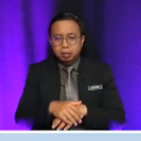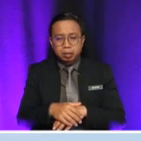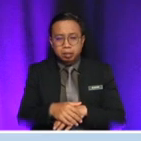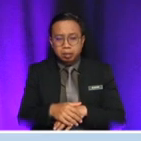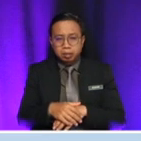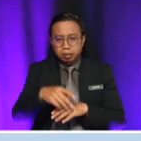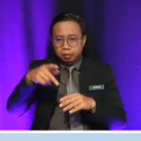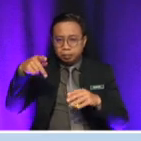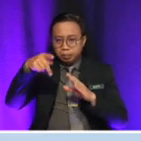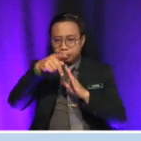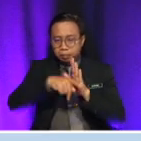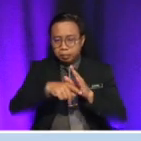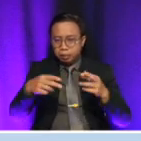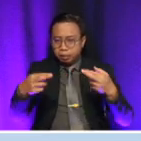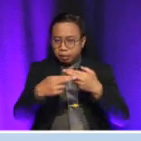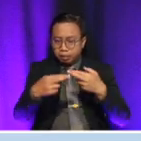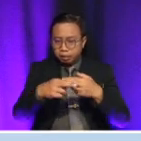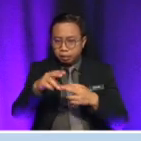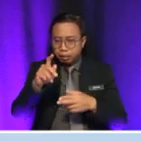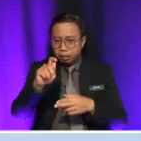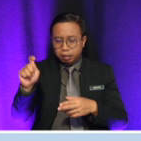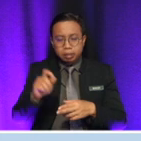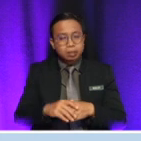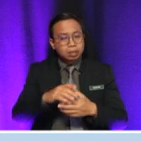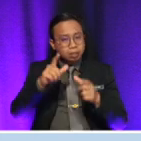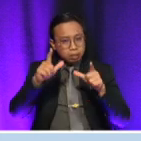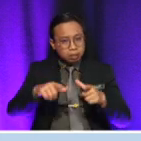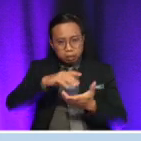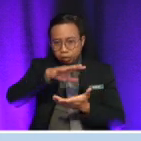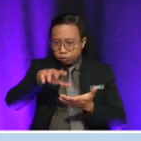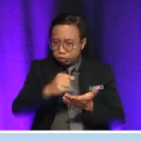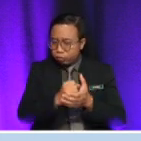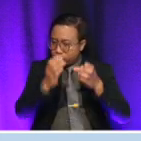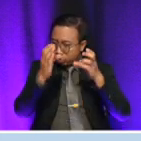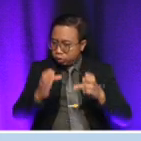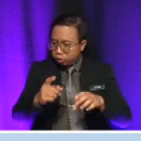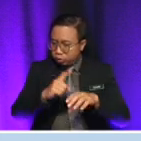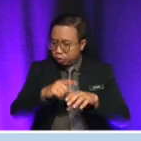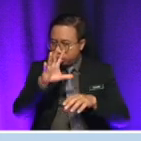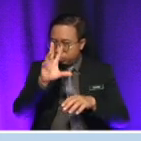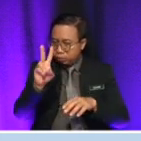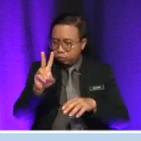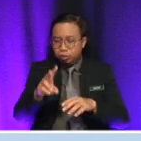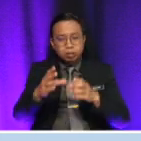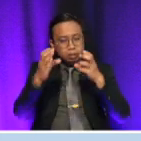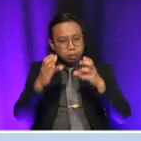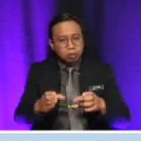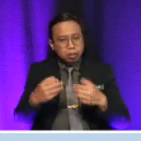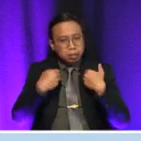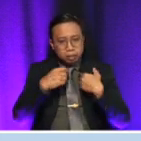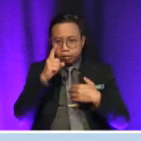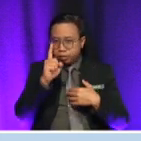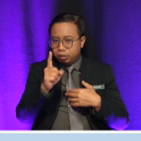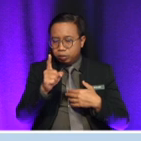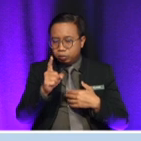perikatan dengan meletakkan semua Cak di semua kawasan 52 dan hanya satu kursi saja yang mereka